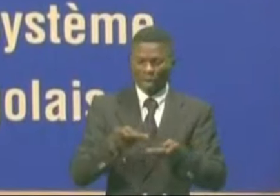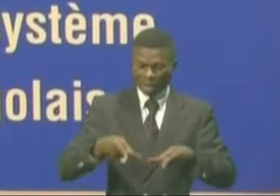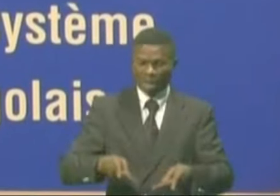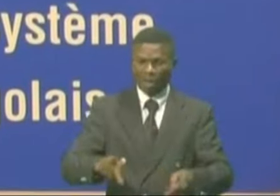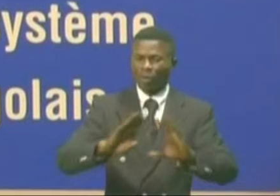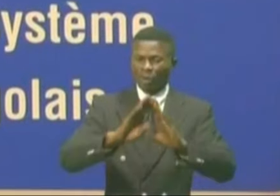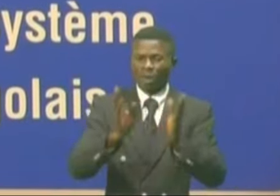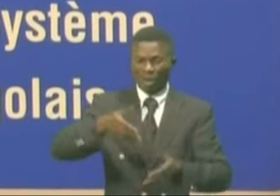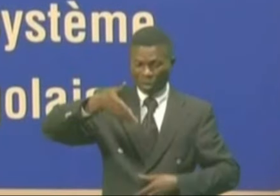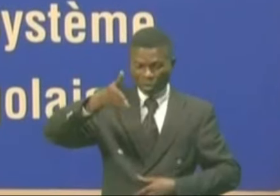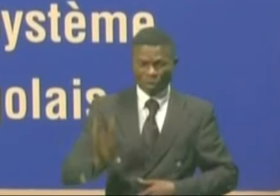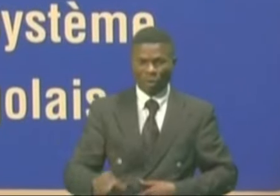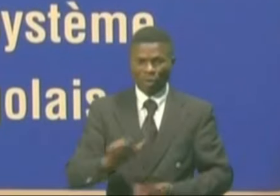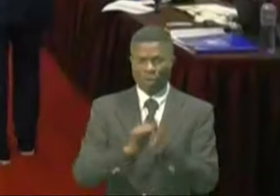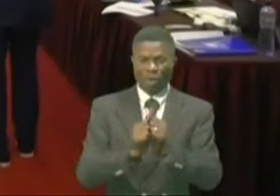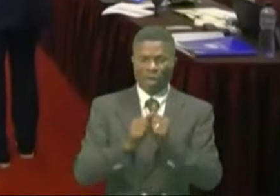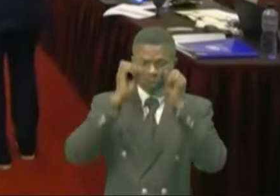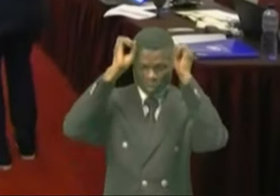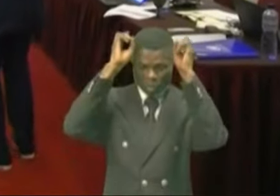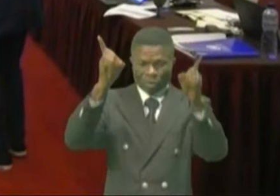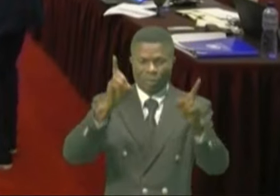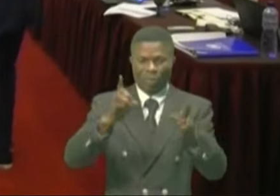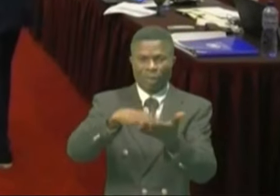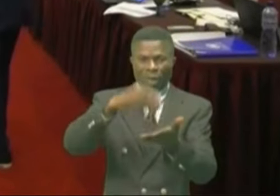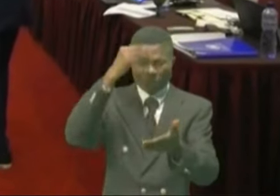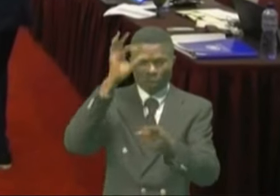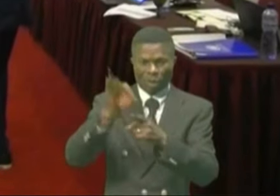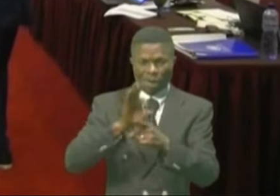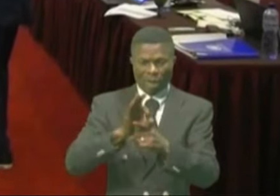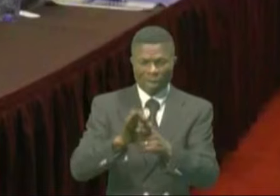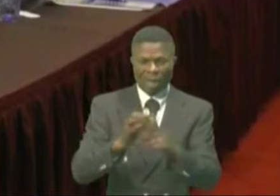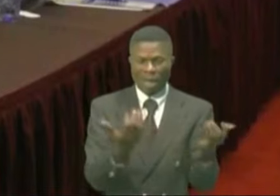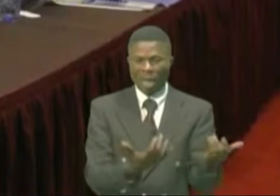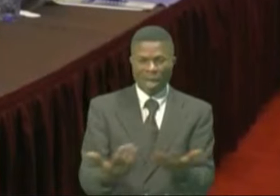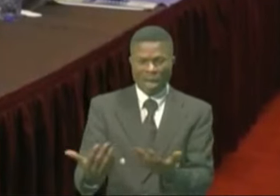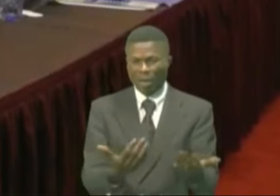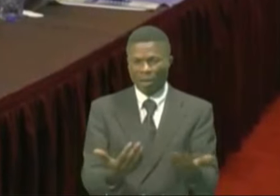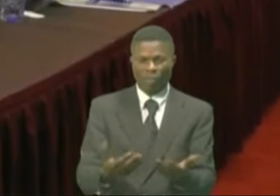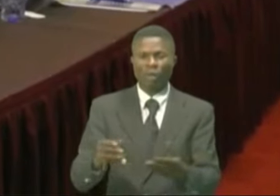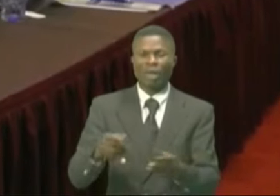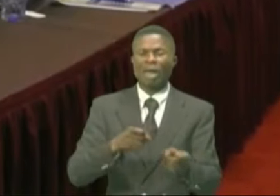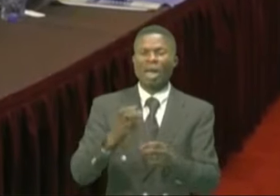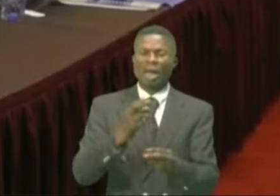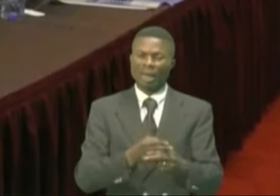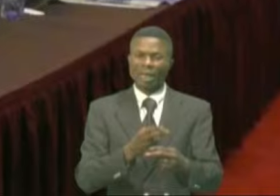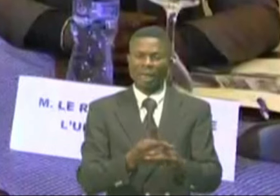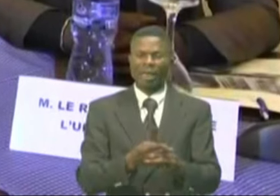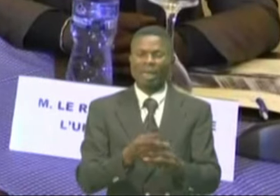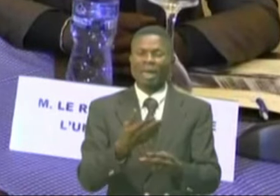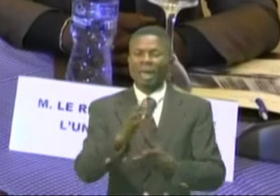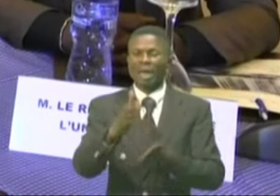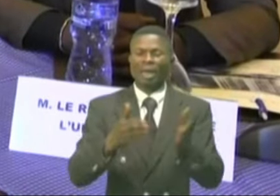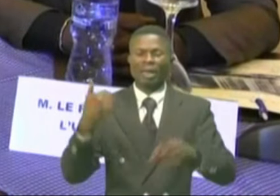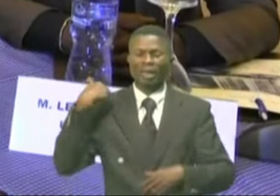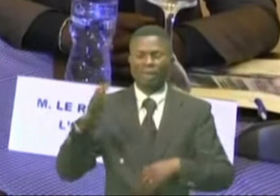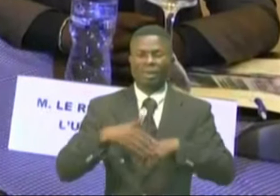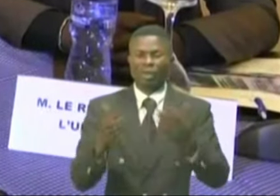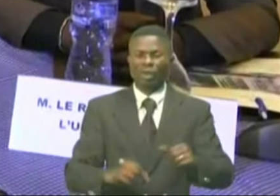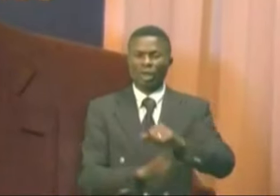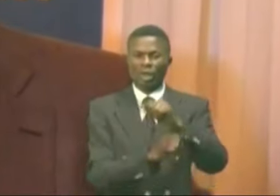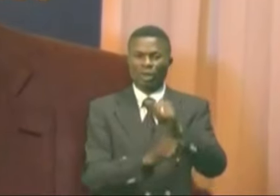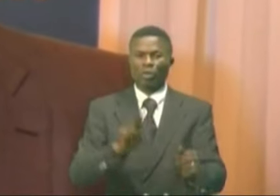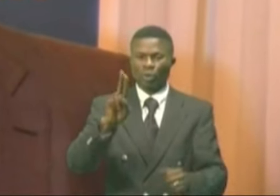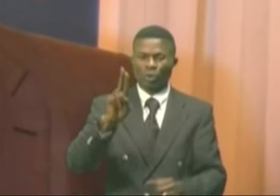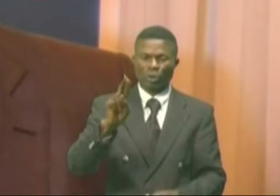ces experts du secteur de l'éducation de se former sur l'informatique appliquée à la gestion des finances publiques avec l'appui de l'UNESCO.